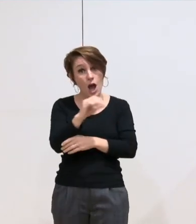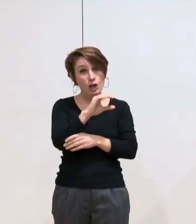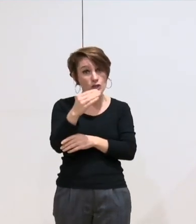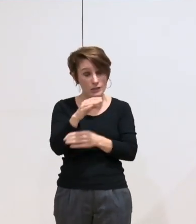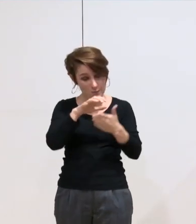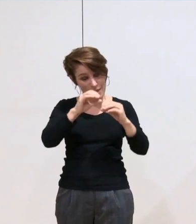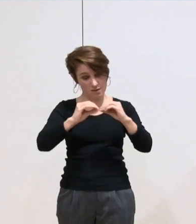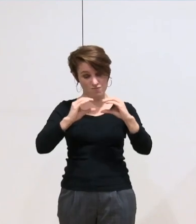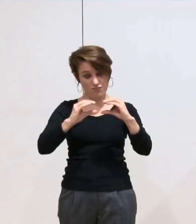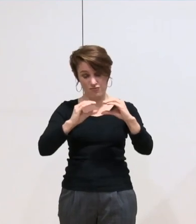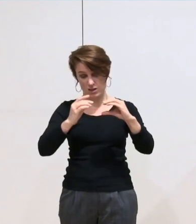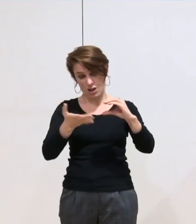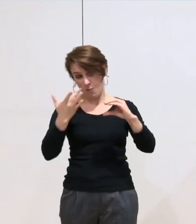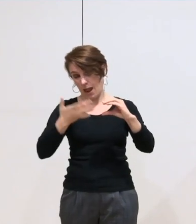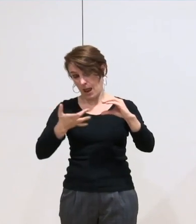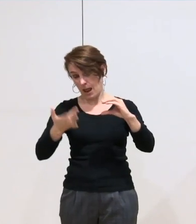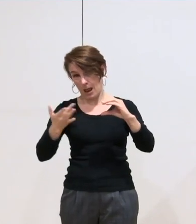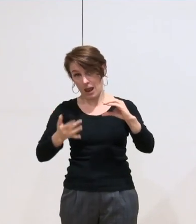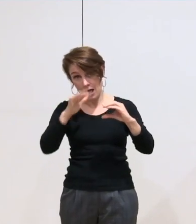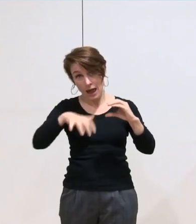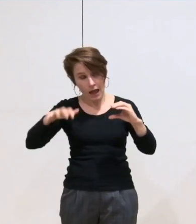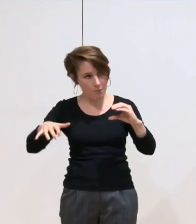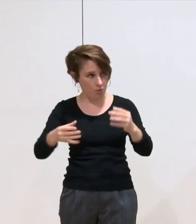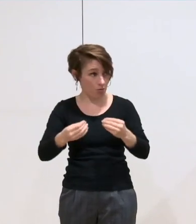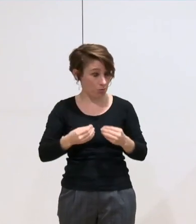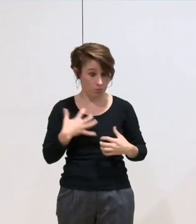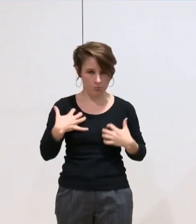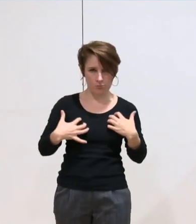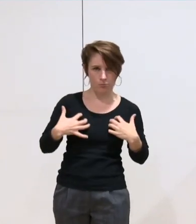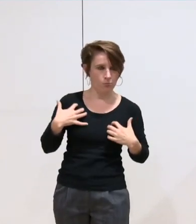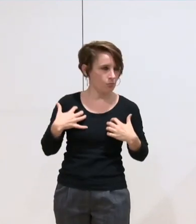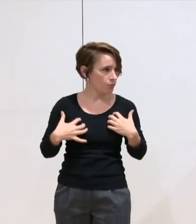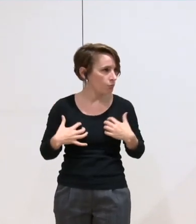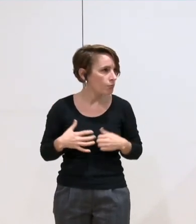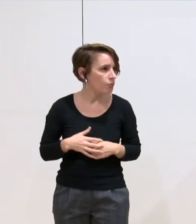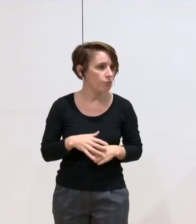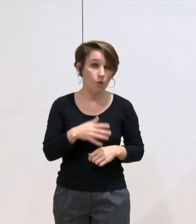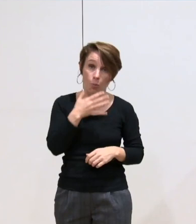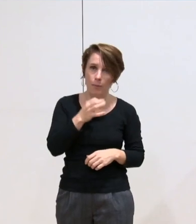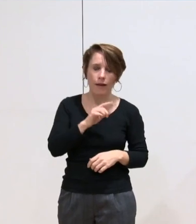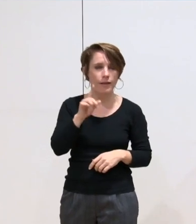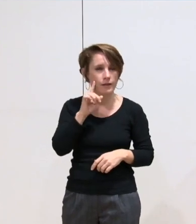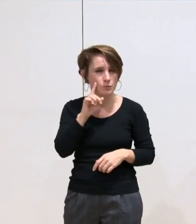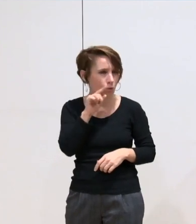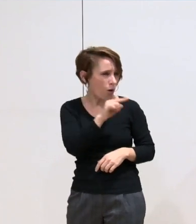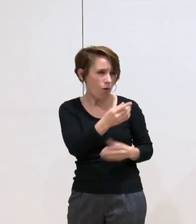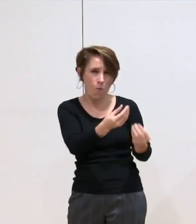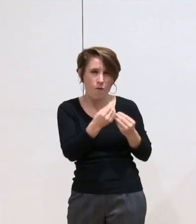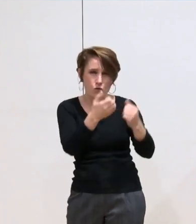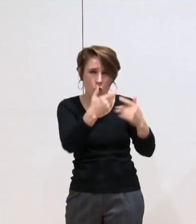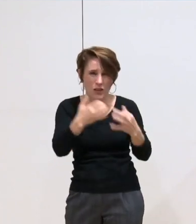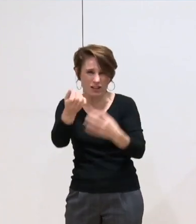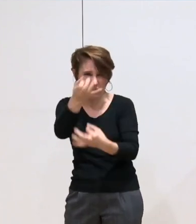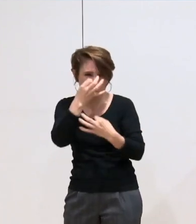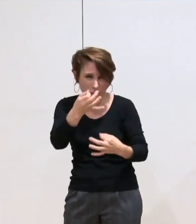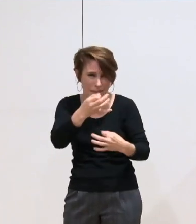laisse presque une impression de malaise. Parce que vous nous donnez, élu par élu, ce que chacun a dépensé au centime près. Alors on